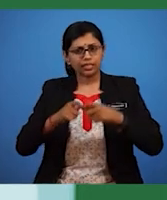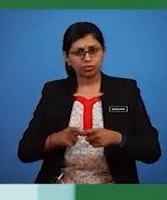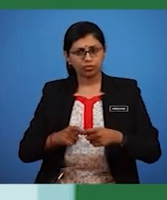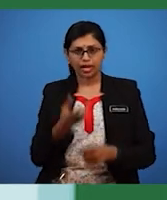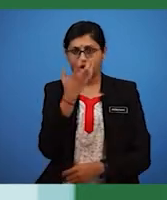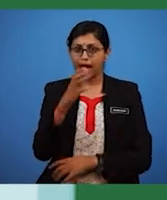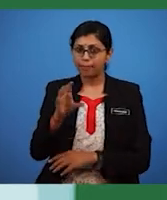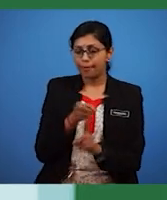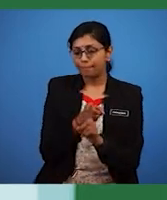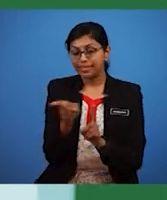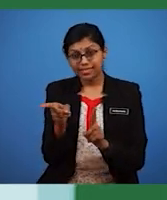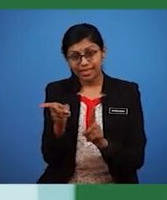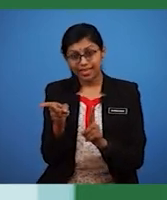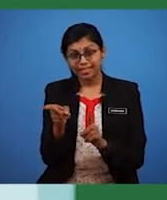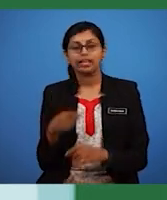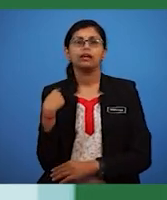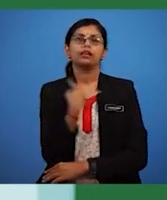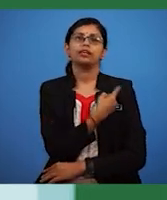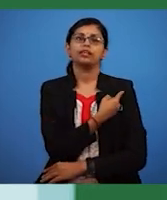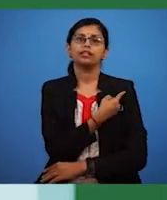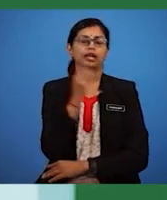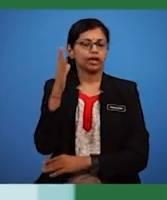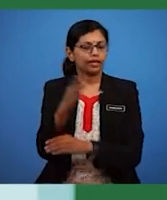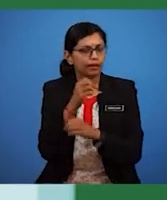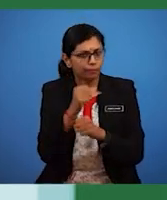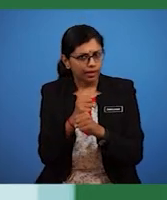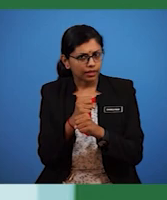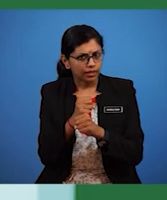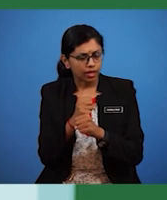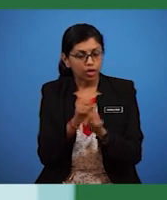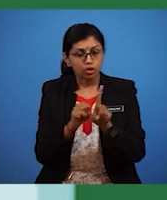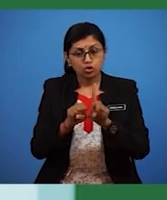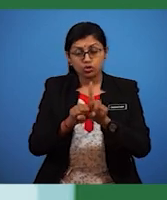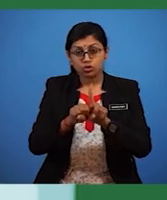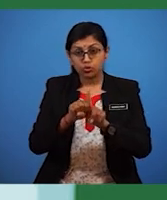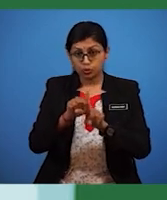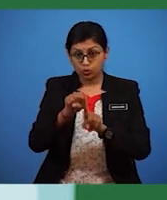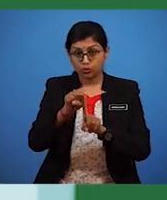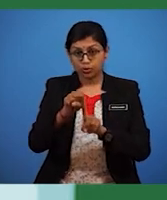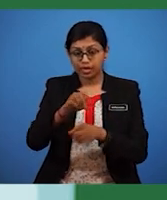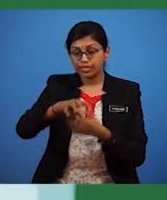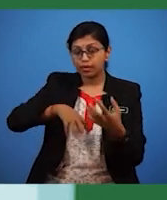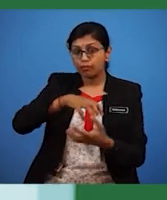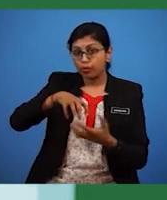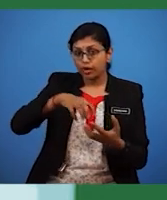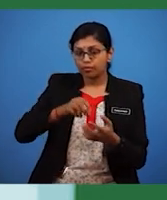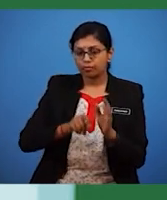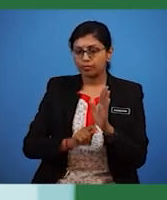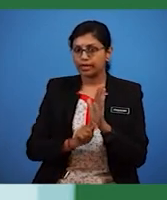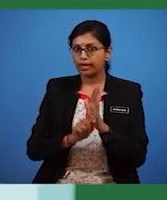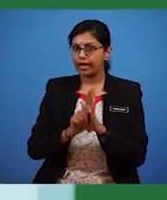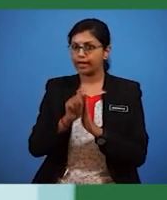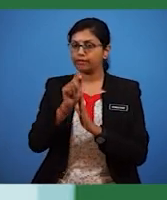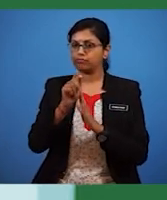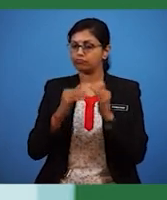haba penyesaran, kita akan dapati suhu campuran meningkat. Oleh